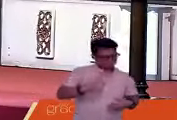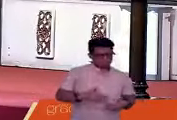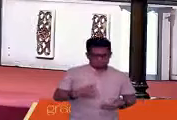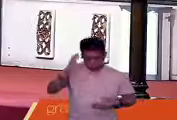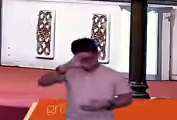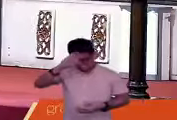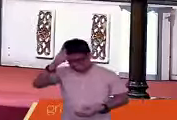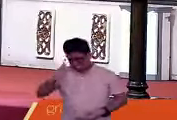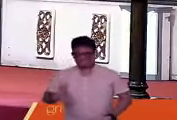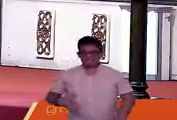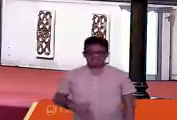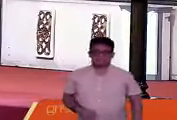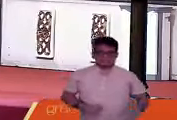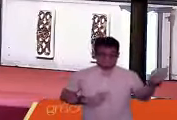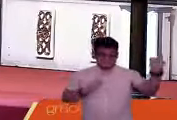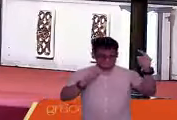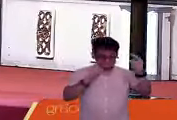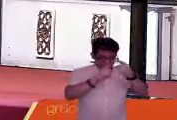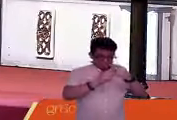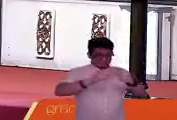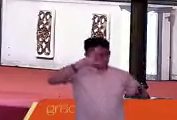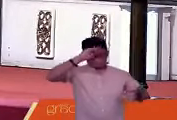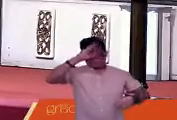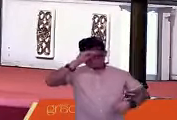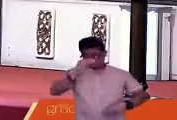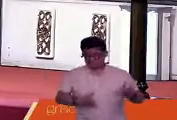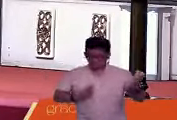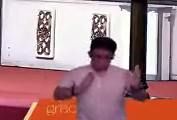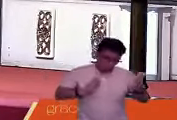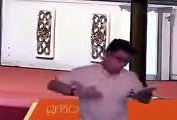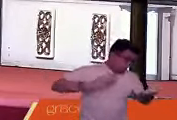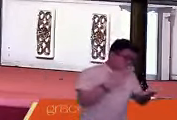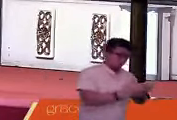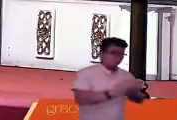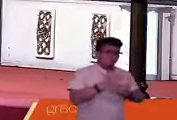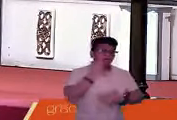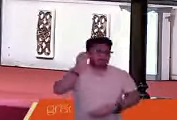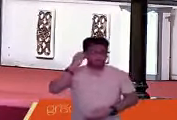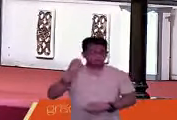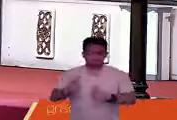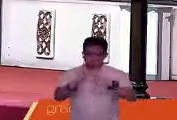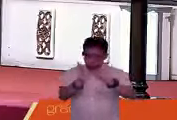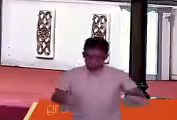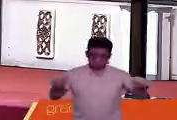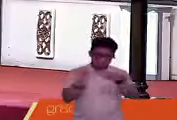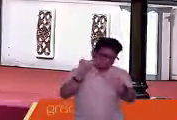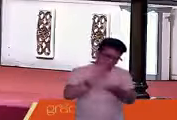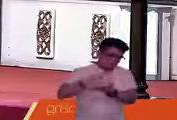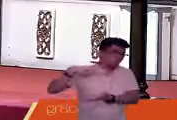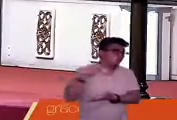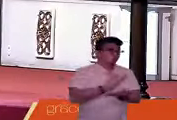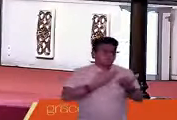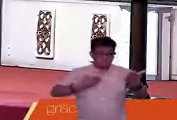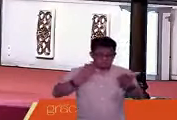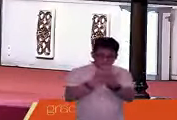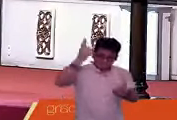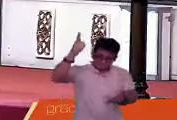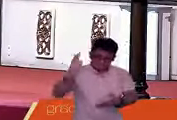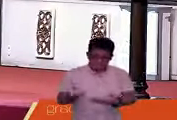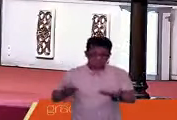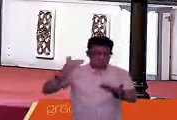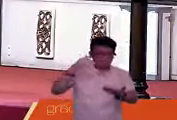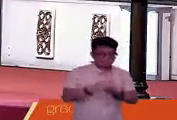anak, hangtod ang iyang anak nang mibalik. Mga kaigsunan, very important nga mubalik yun sa Ginoo. Kay